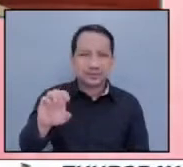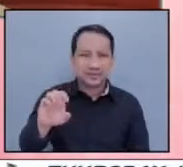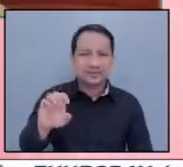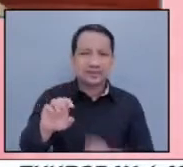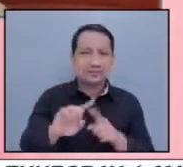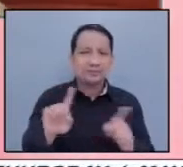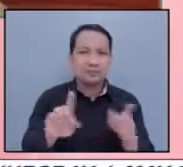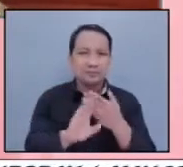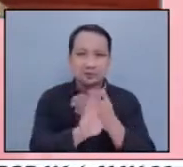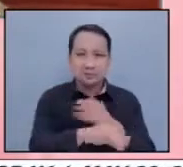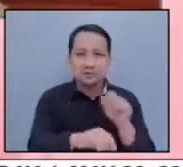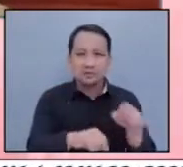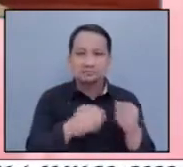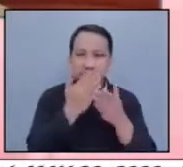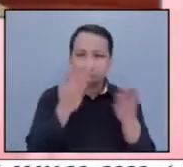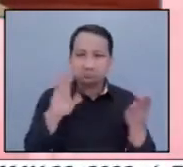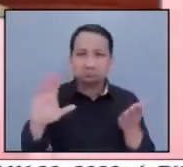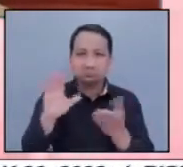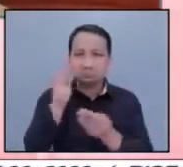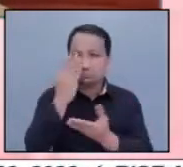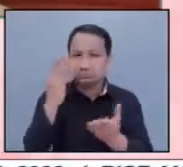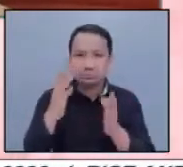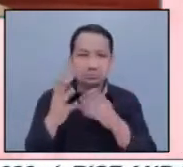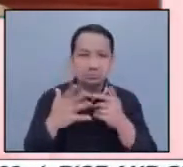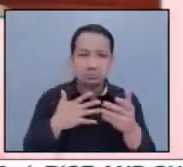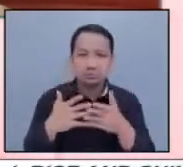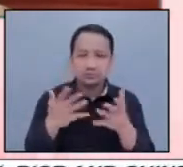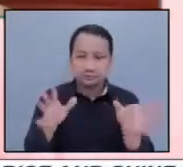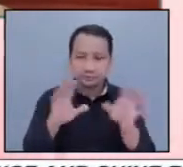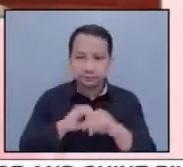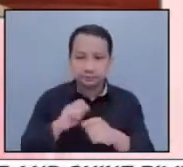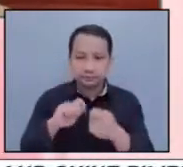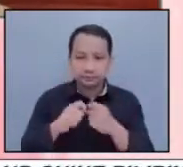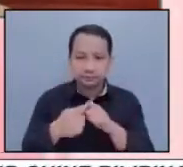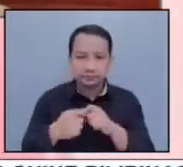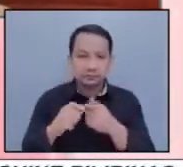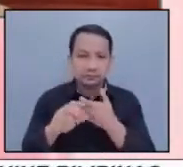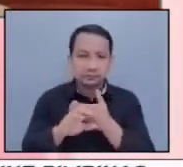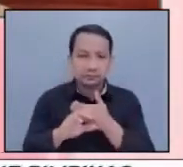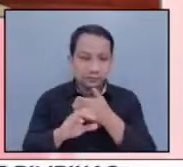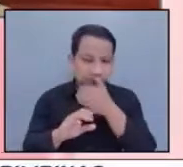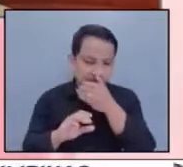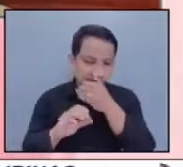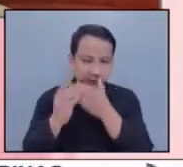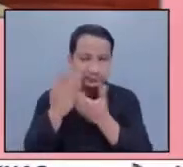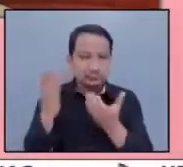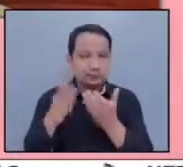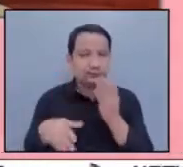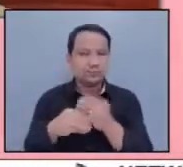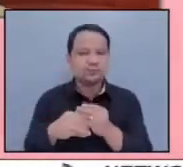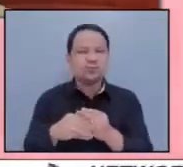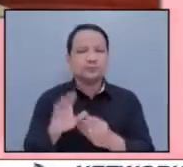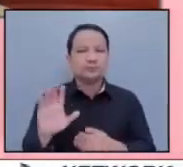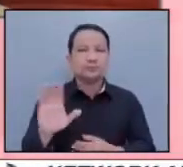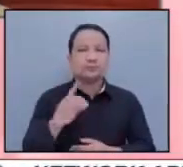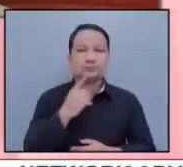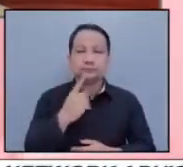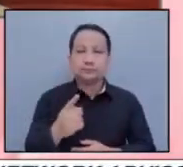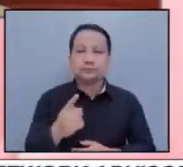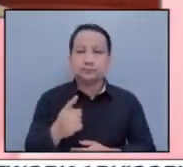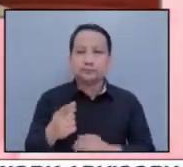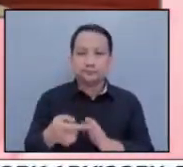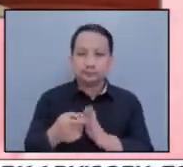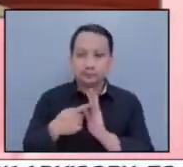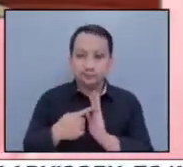na kahit kayo ay tapos na yung unang kontrata nyo, hindi na kayo covered ng employment ko mandatory insurance.